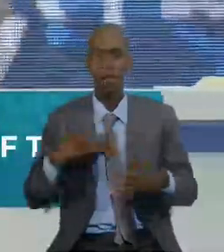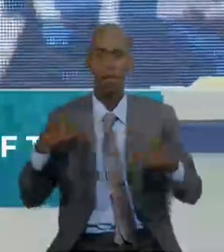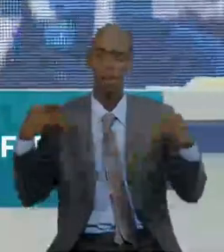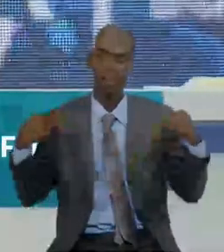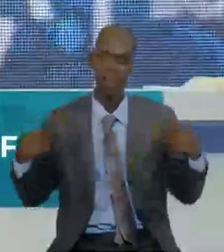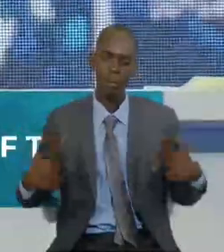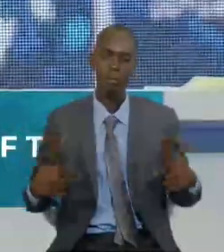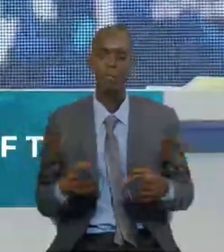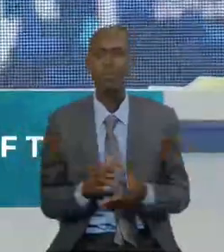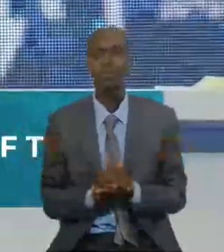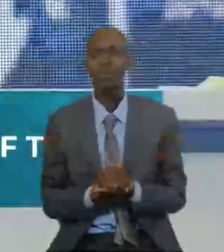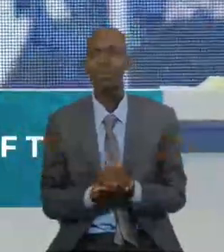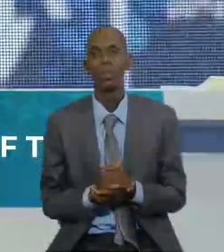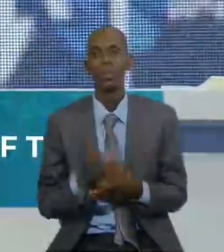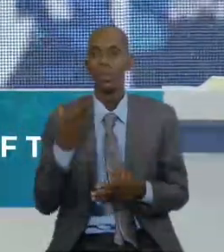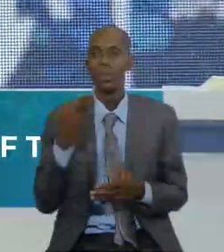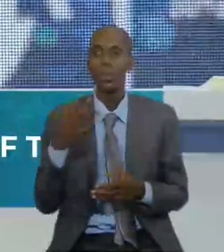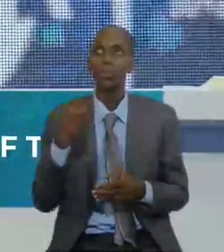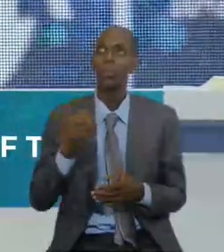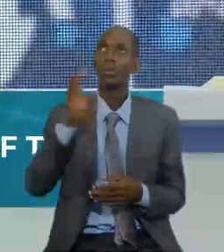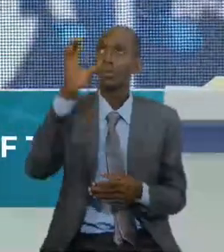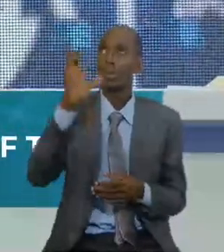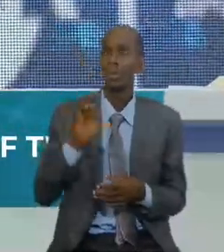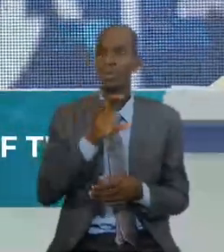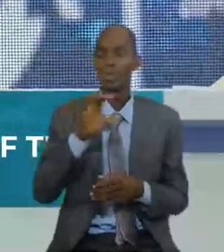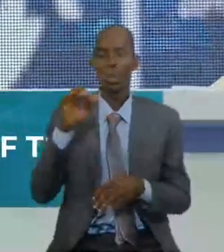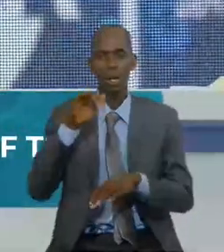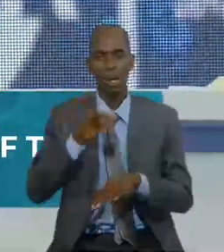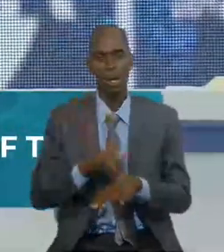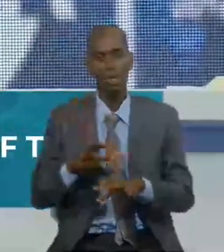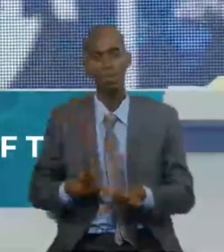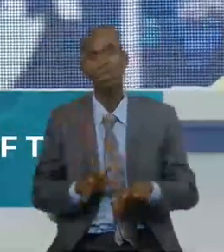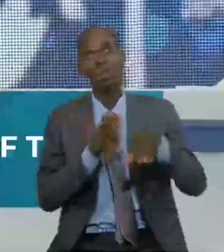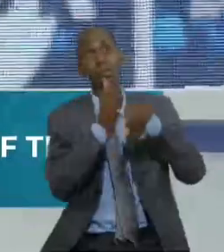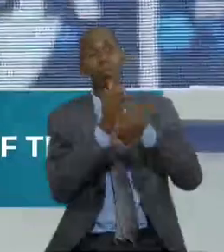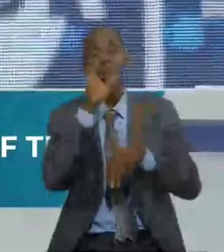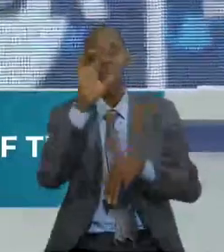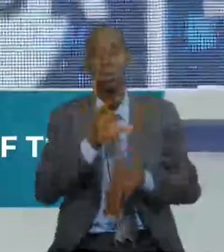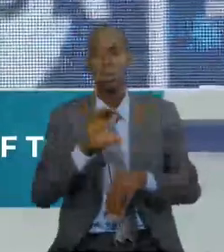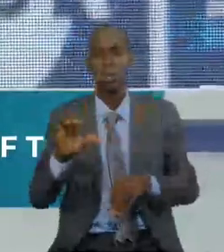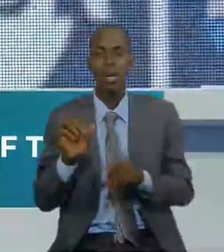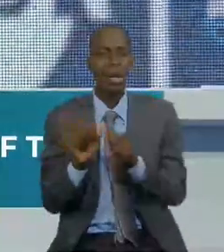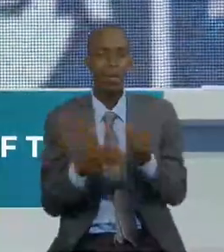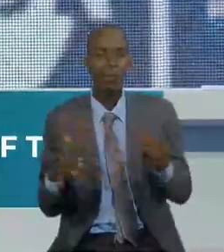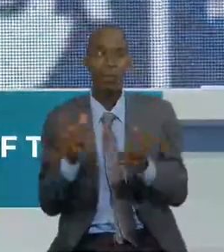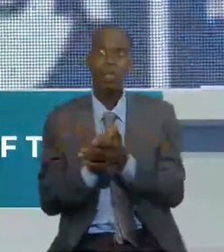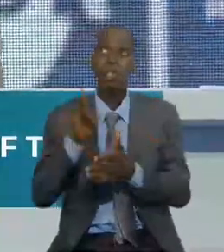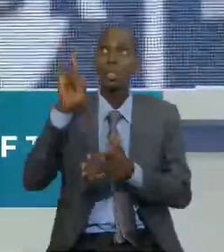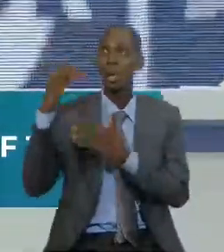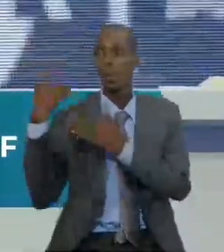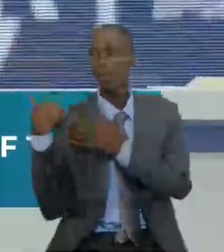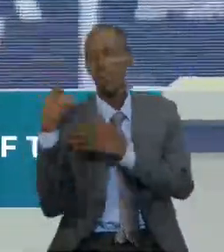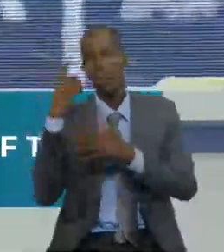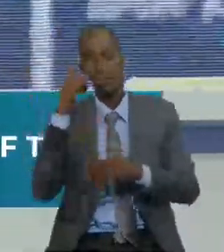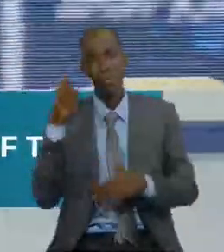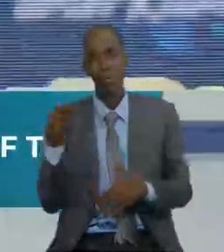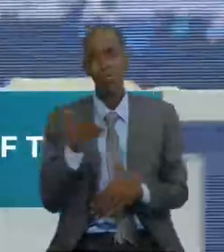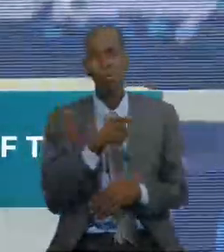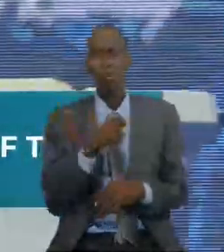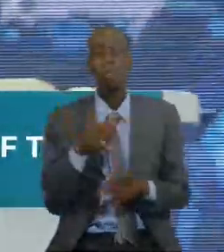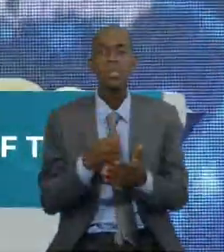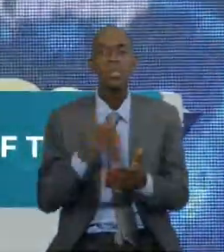et la douleur la croix du Calvaire et tout ce qu'il a supporté pour